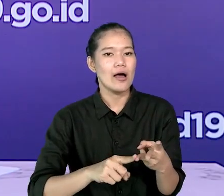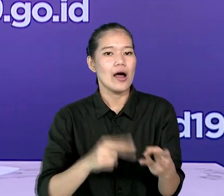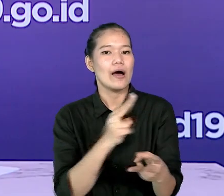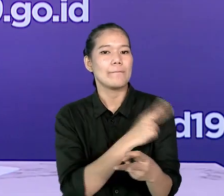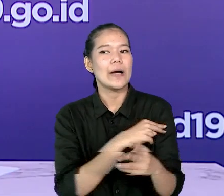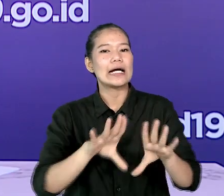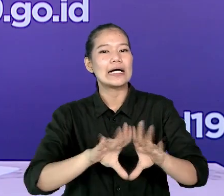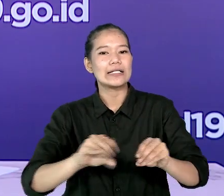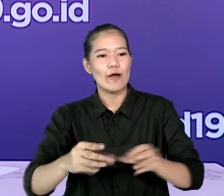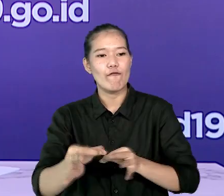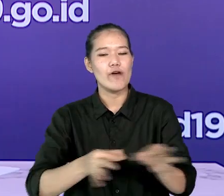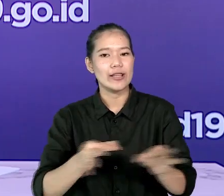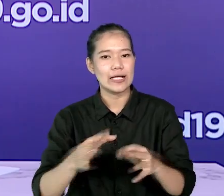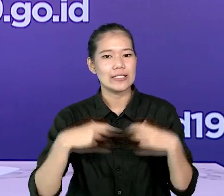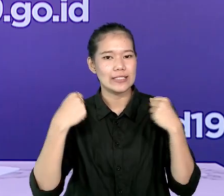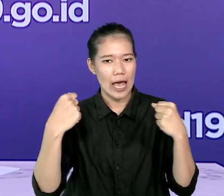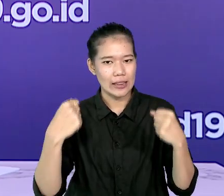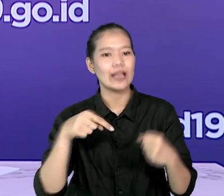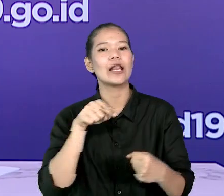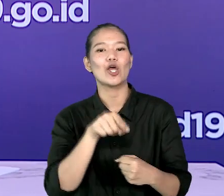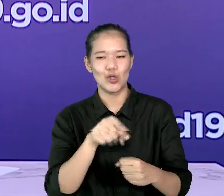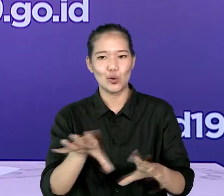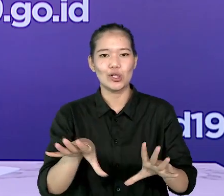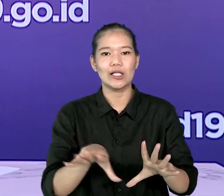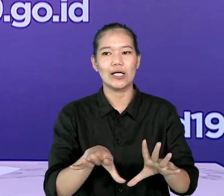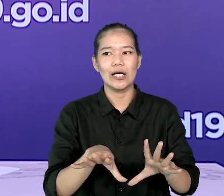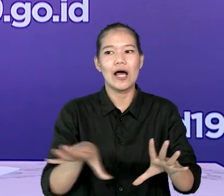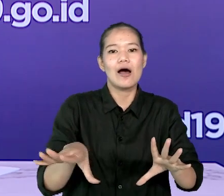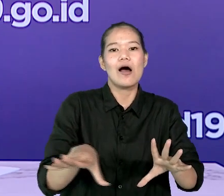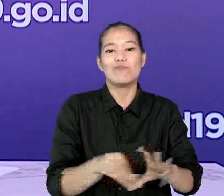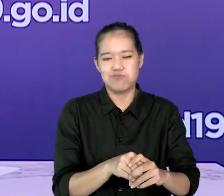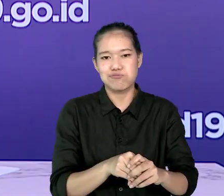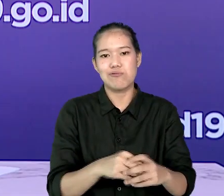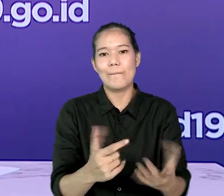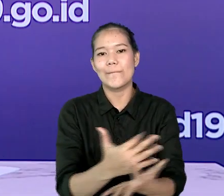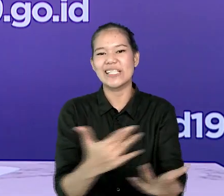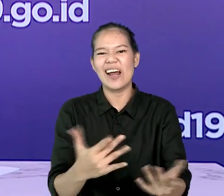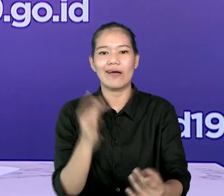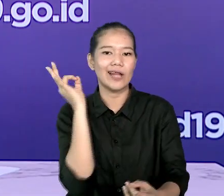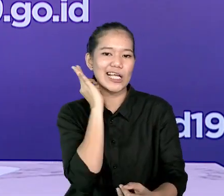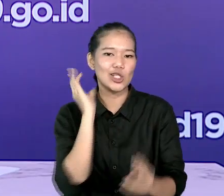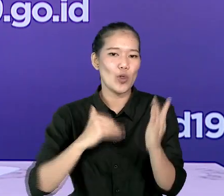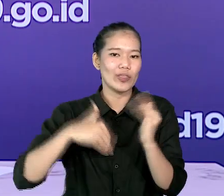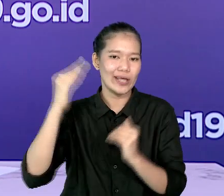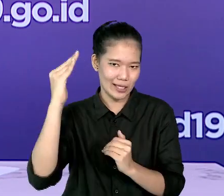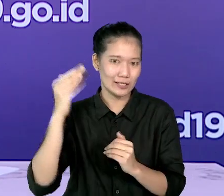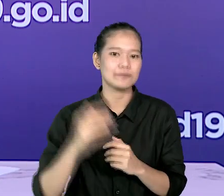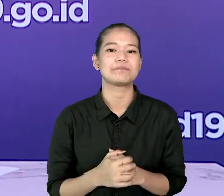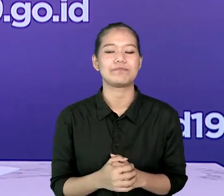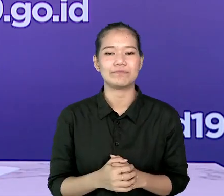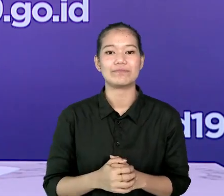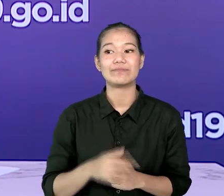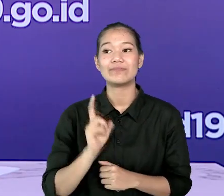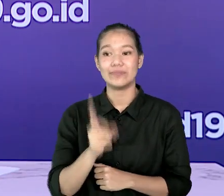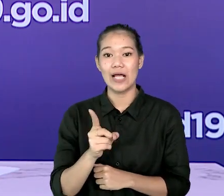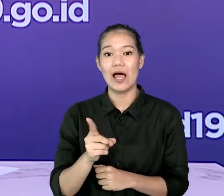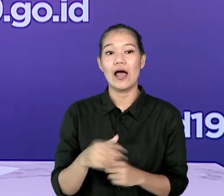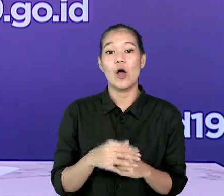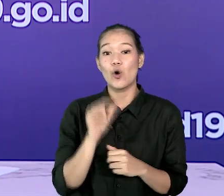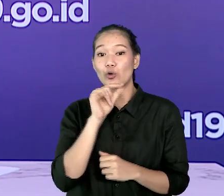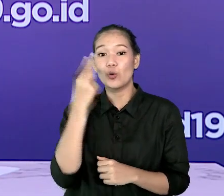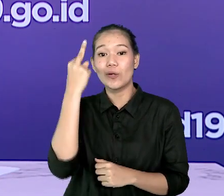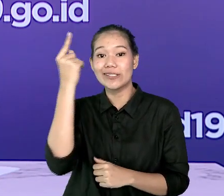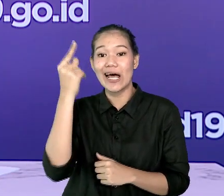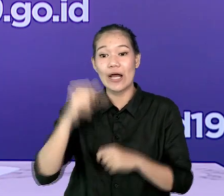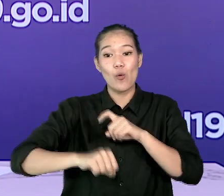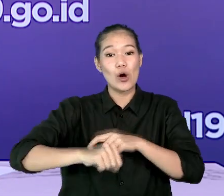fasilitas pelayanan kesehatan sebagai bagian dari populasi berisiko. Sebagai bagian dari rencana jangka